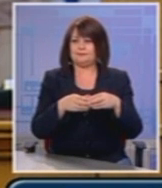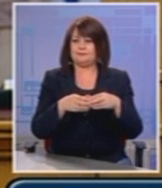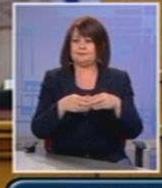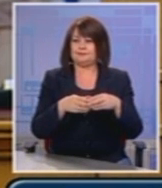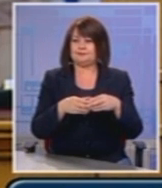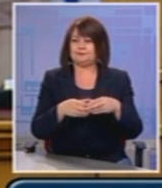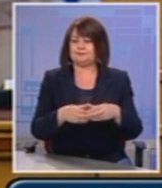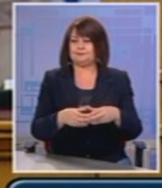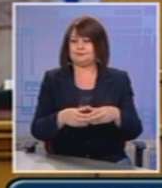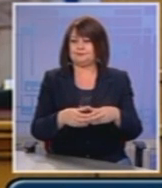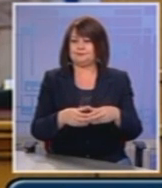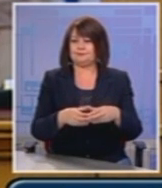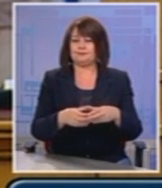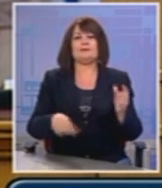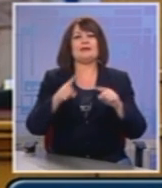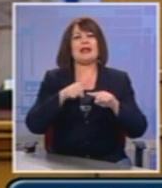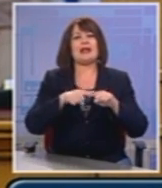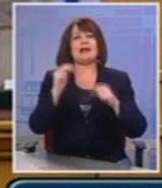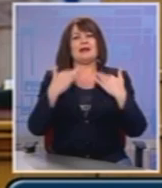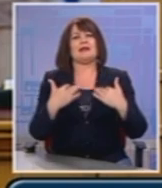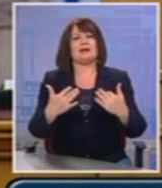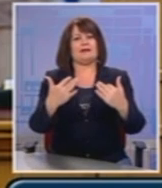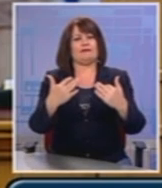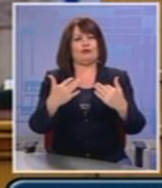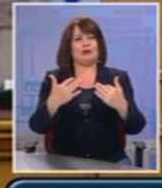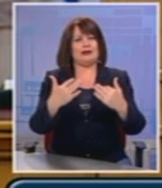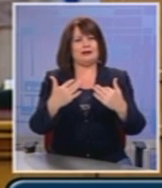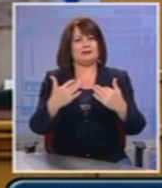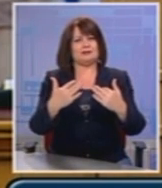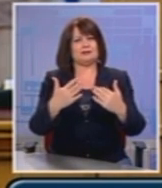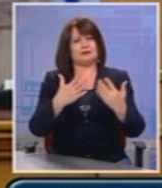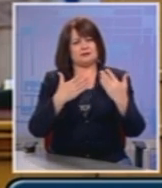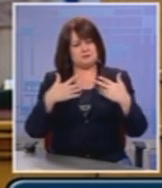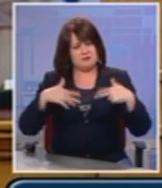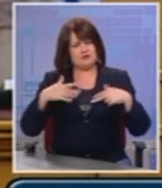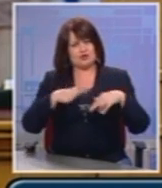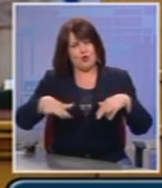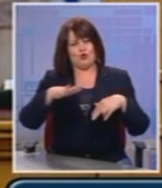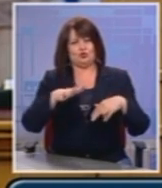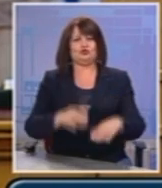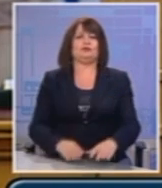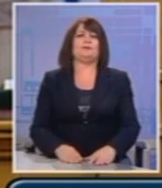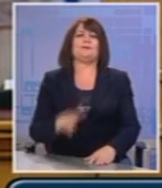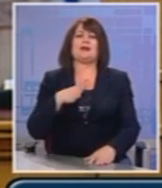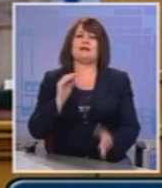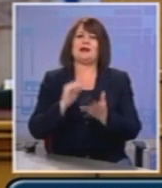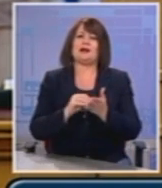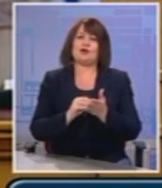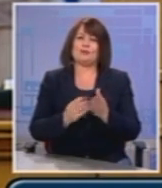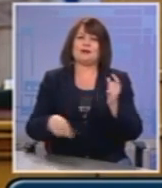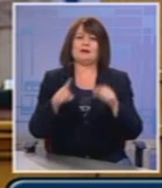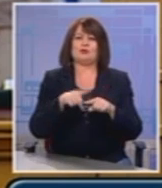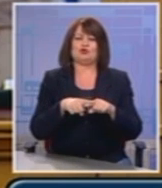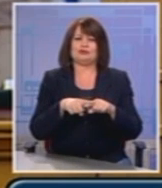επιτροπή στην ελληνική βουλή και στις αρχές της χώρας θα ήθελα επίσης να